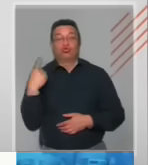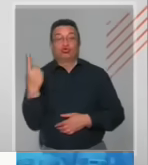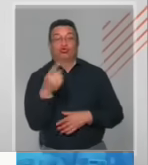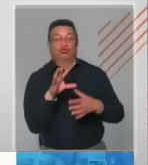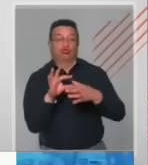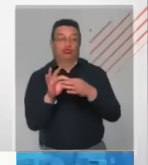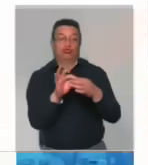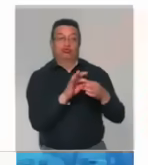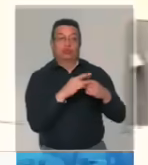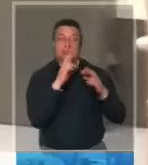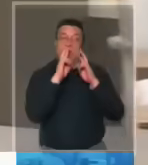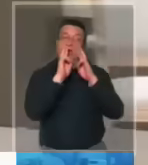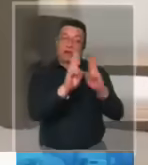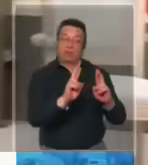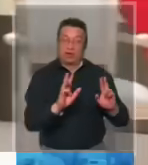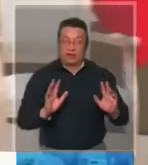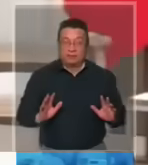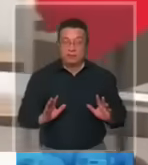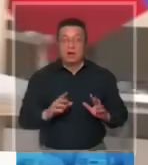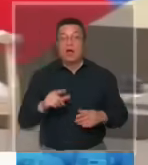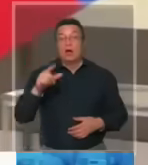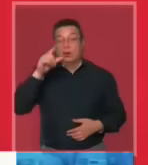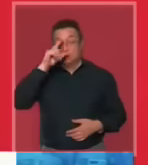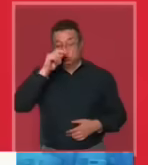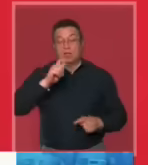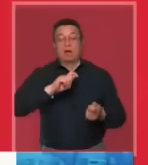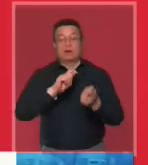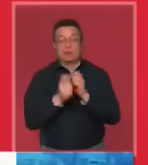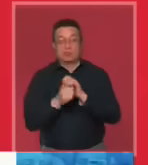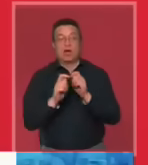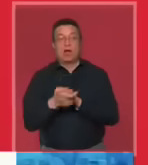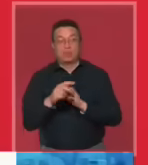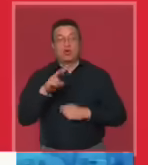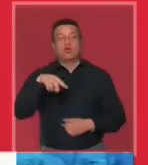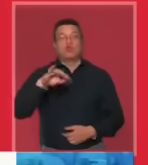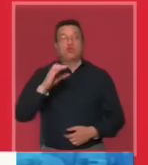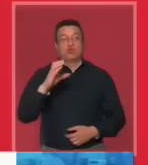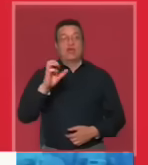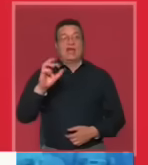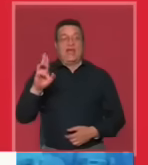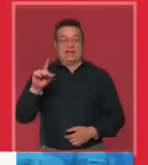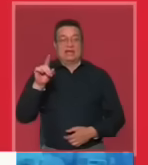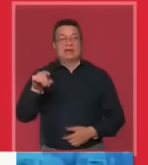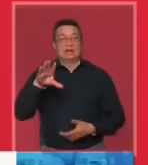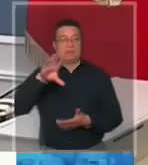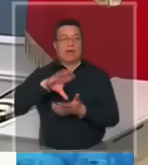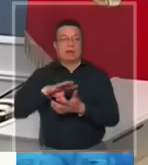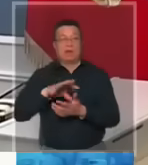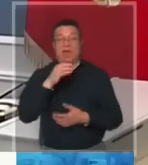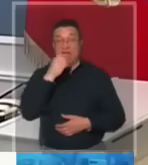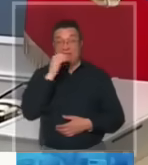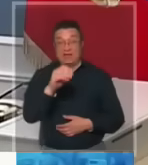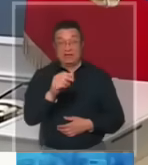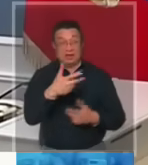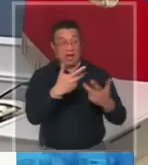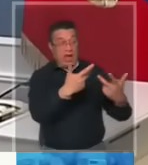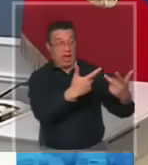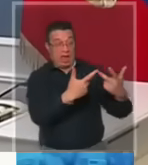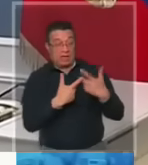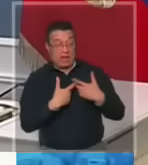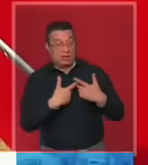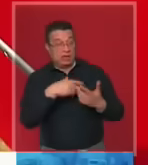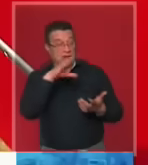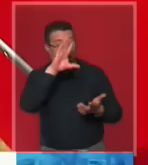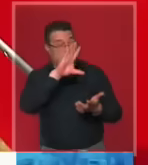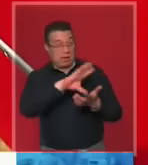ее союзников. Putin aprobó cambios en la doctrina nuclear de su país. Estableció que un ataque por parte de un Estado